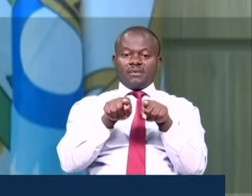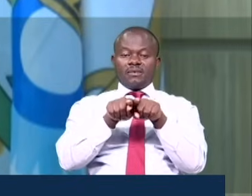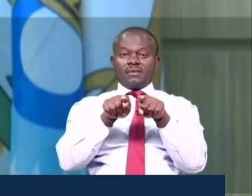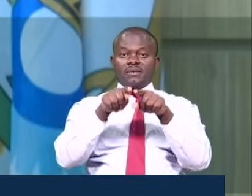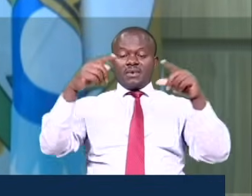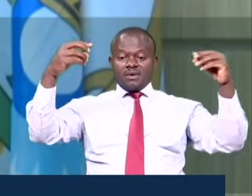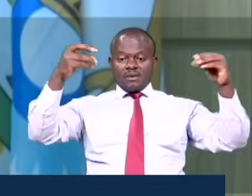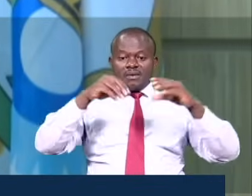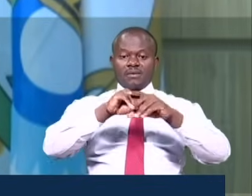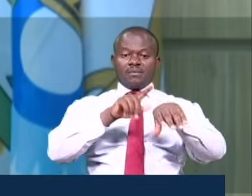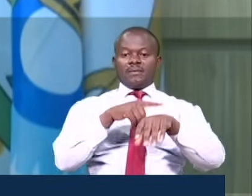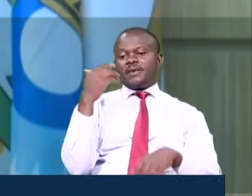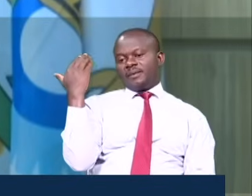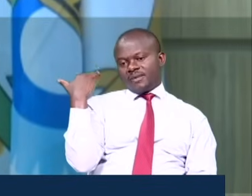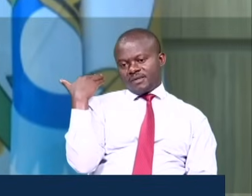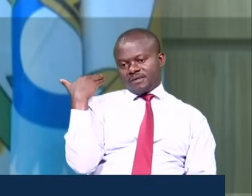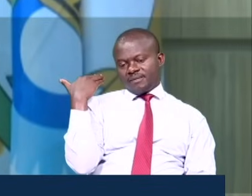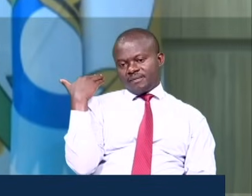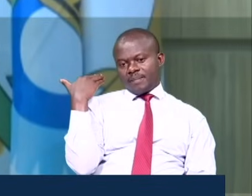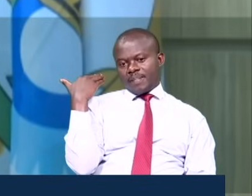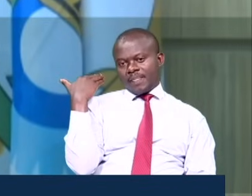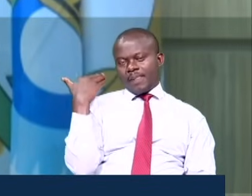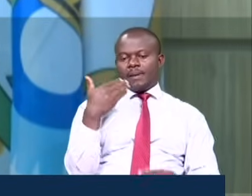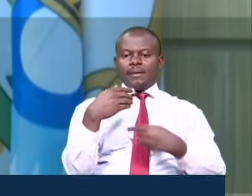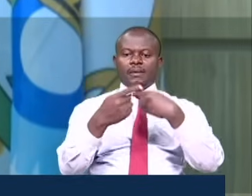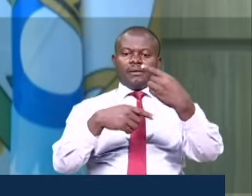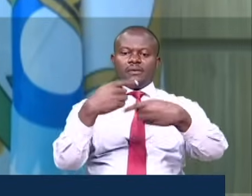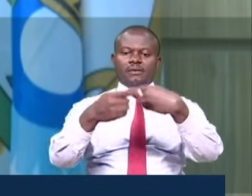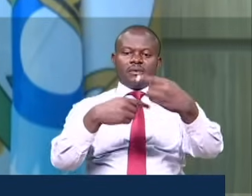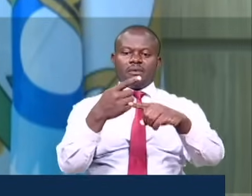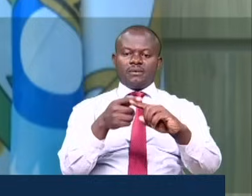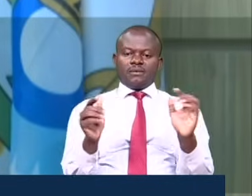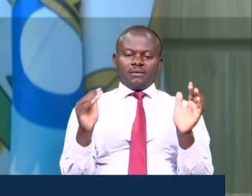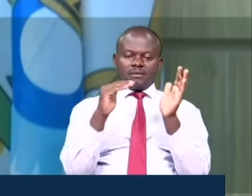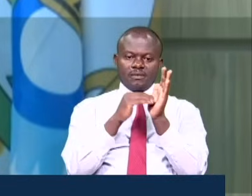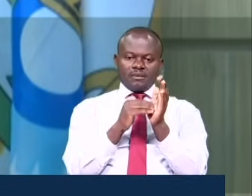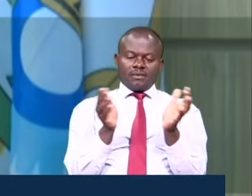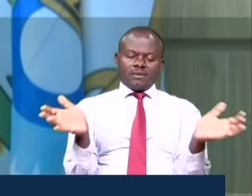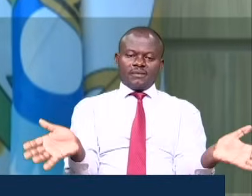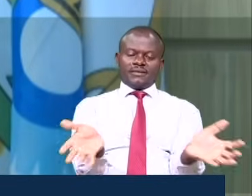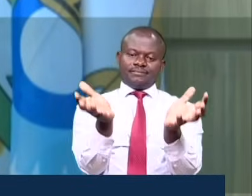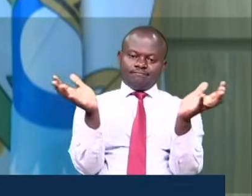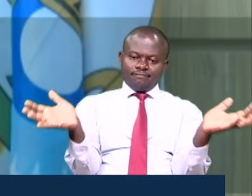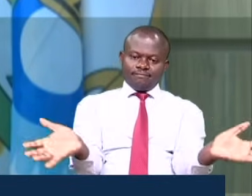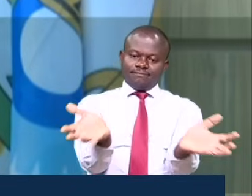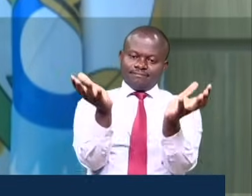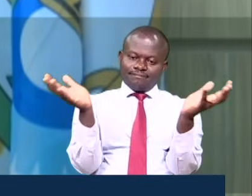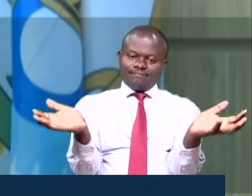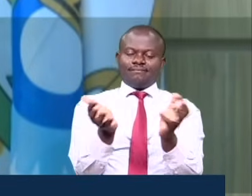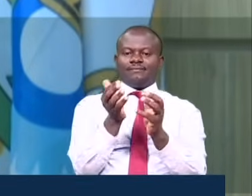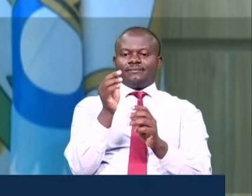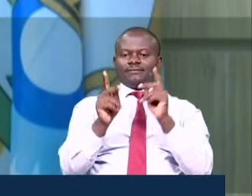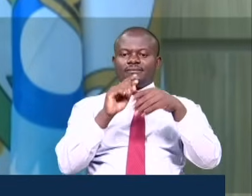byagiye bigaragara mu bihe bishize. Turakomeza kandi gushishikariza